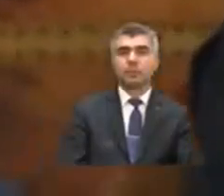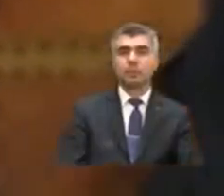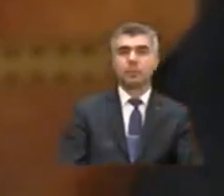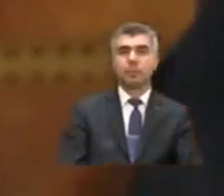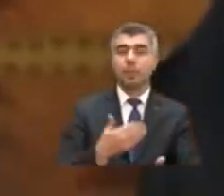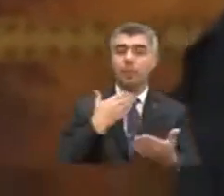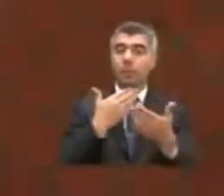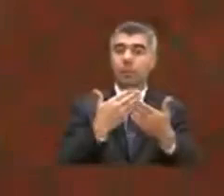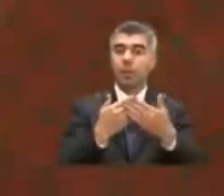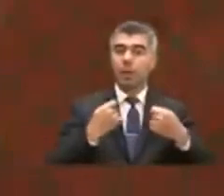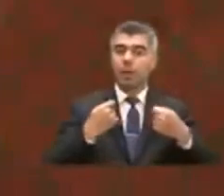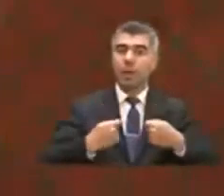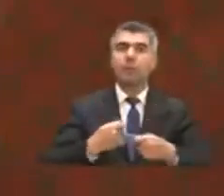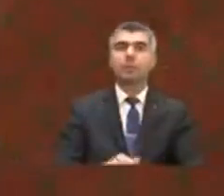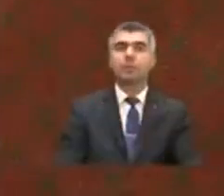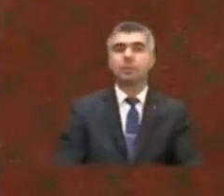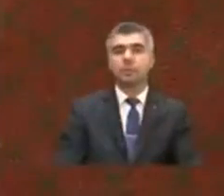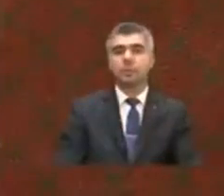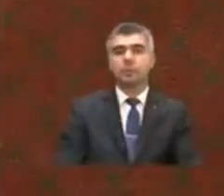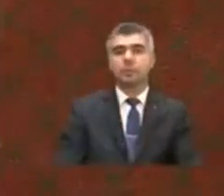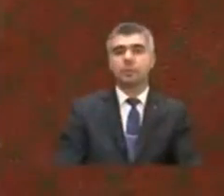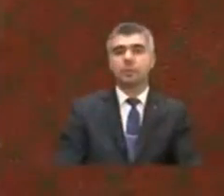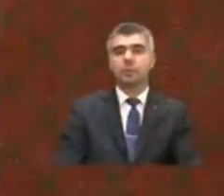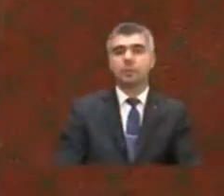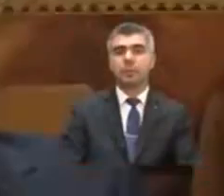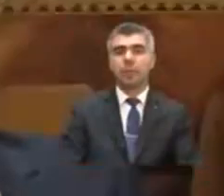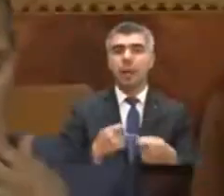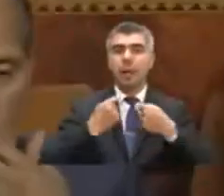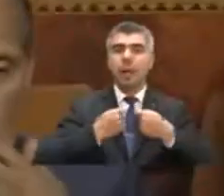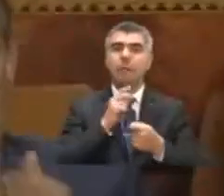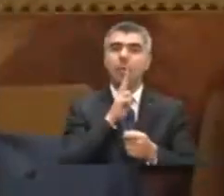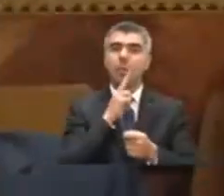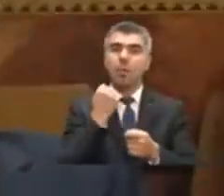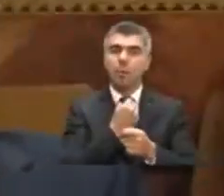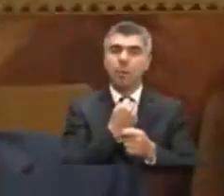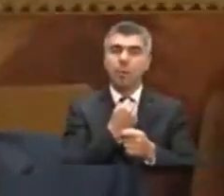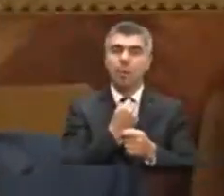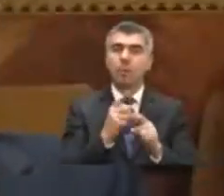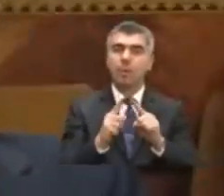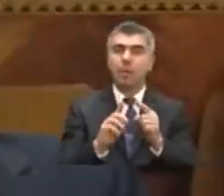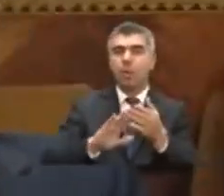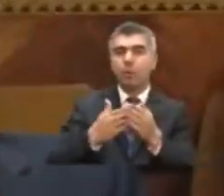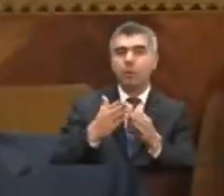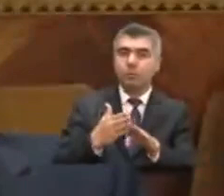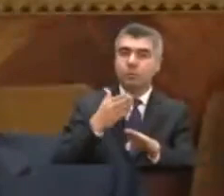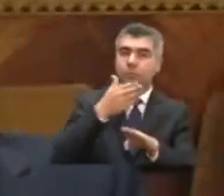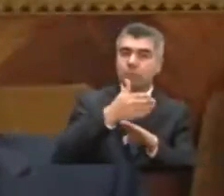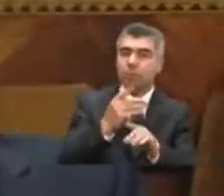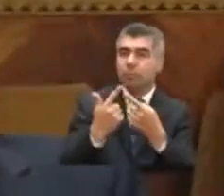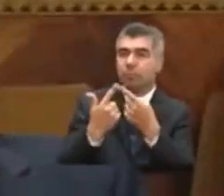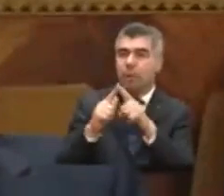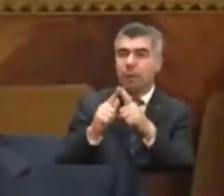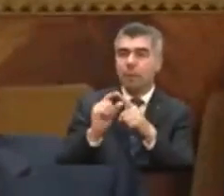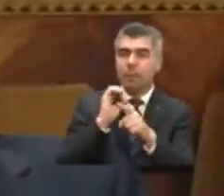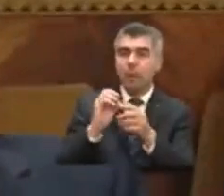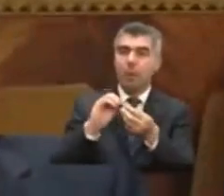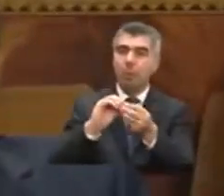شكرا سيد الرئيس. سيد رئيس الحكومة، كيتميز الدخول الاقتصادي والاجتماعي بالعديد من الإشكالات